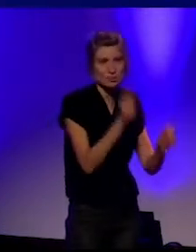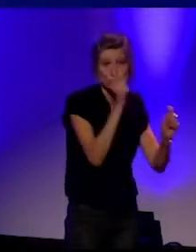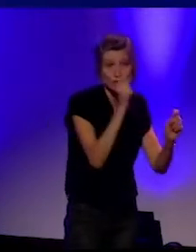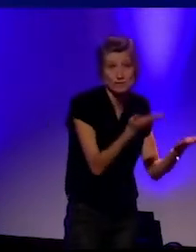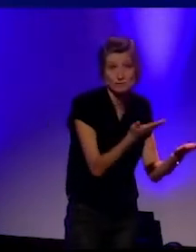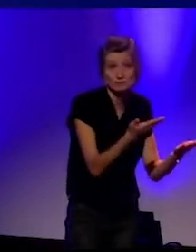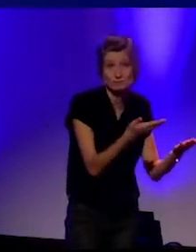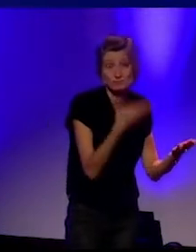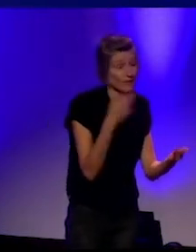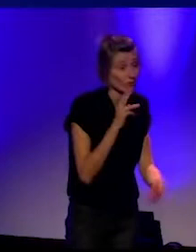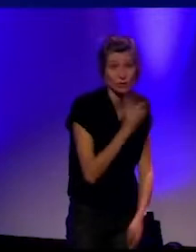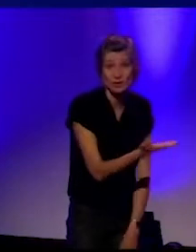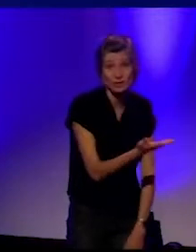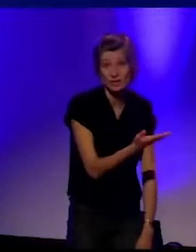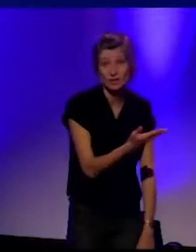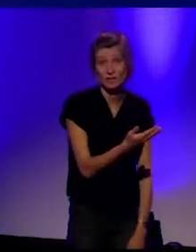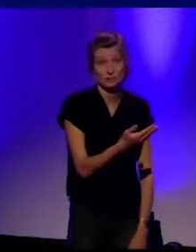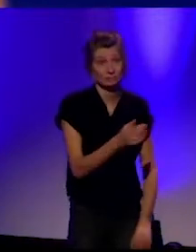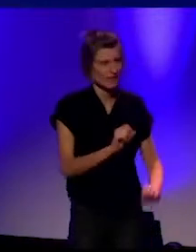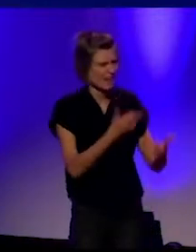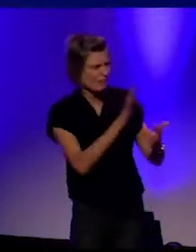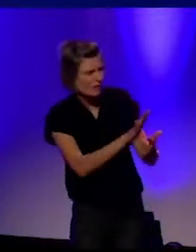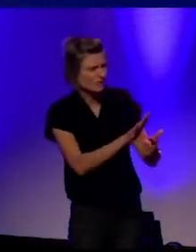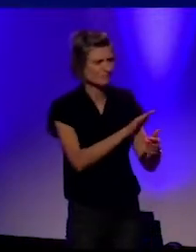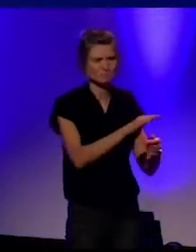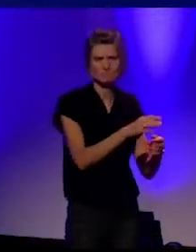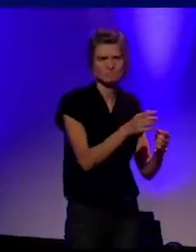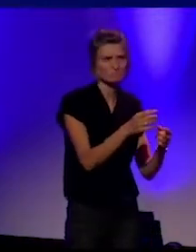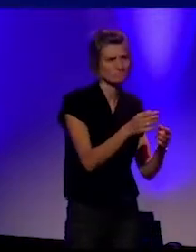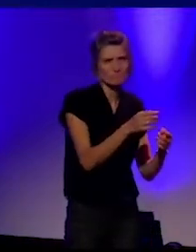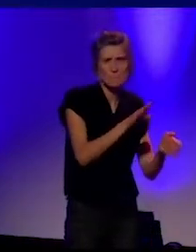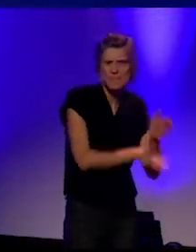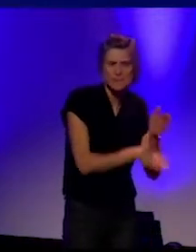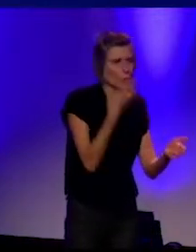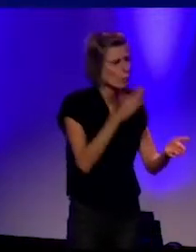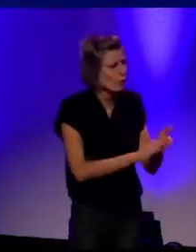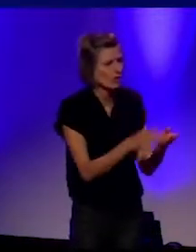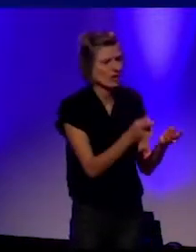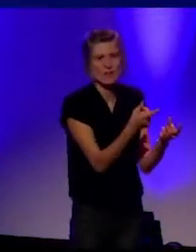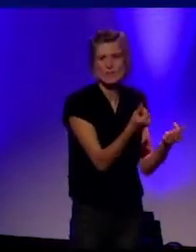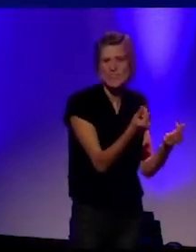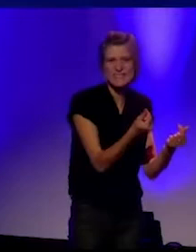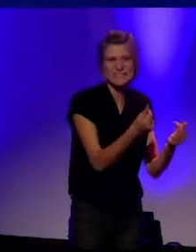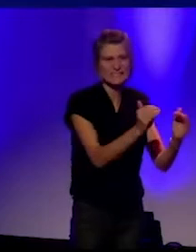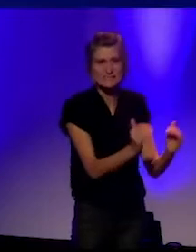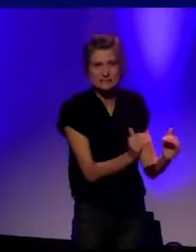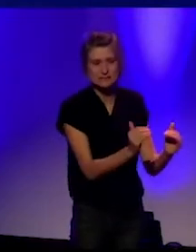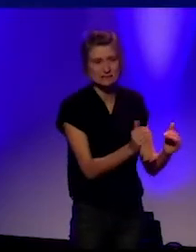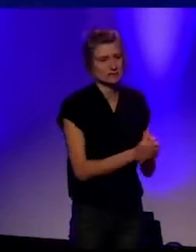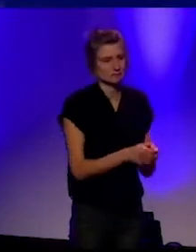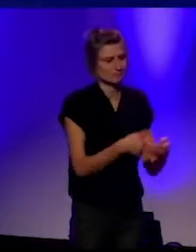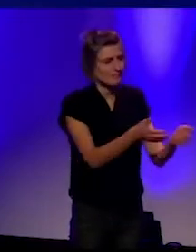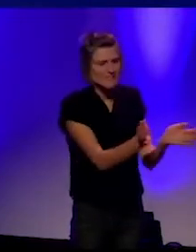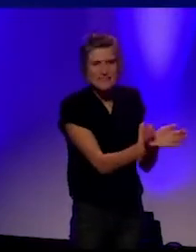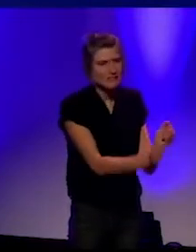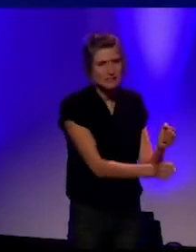hebben. Wat minder geluk in het leven, wat minder financiële basis. Niet dat gezin dat die ruggensteun geeft.